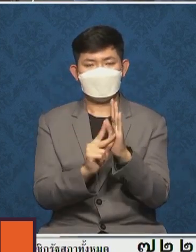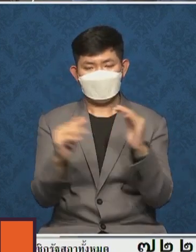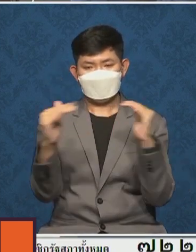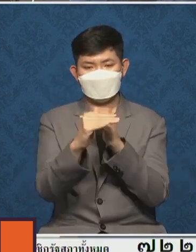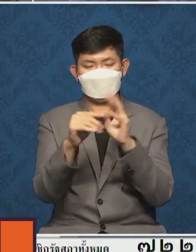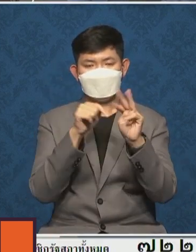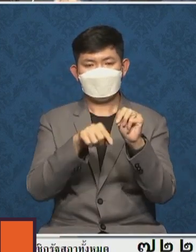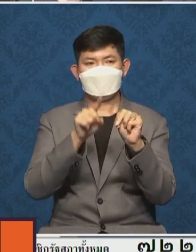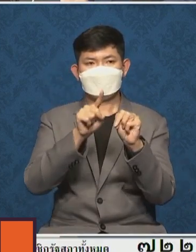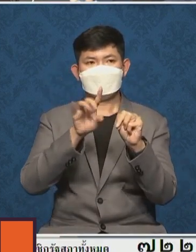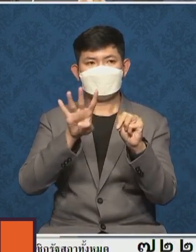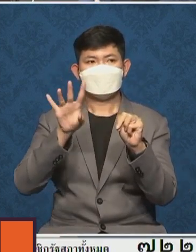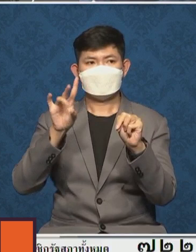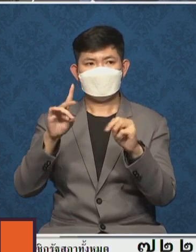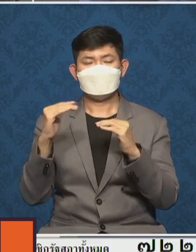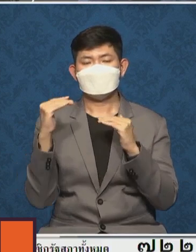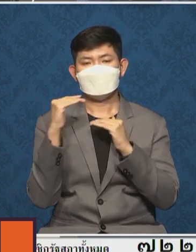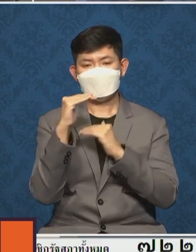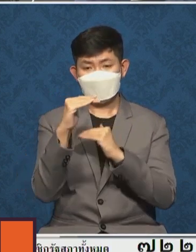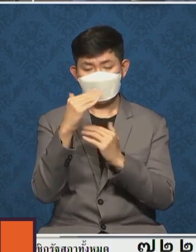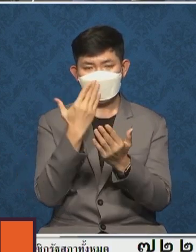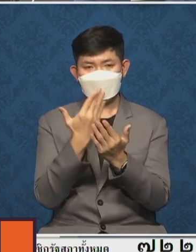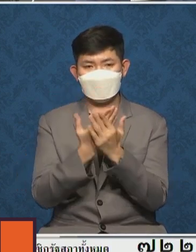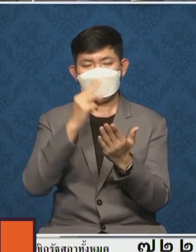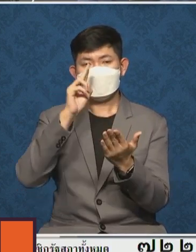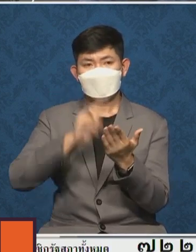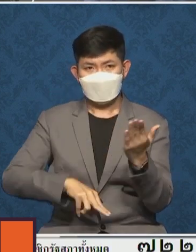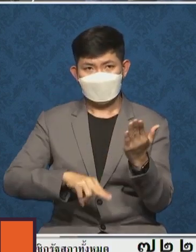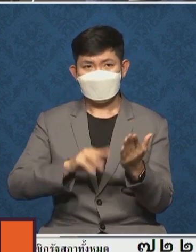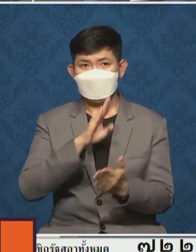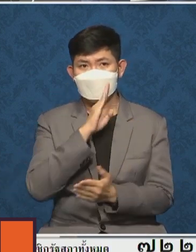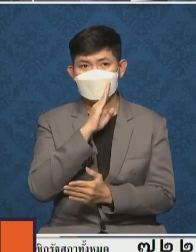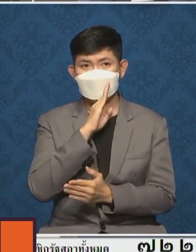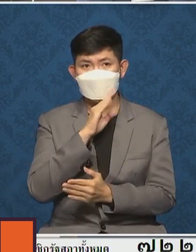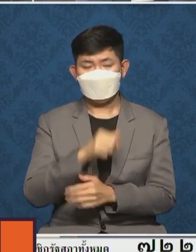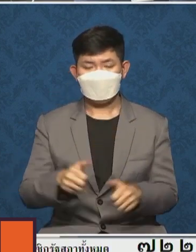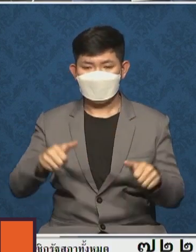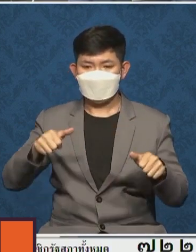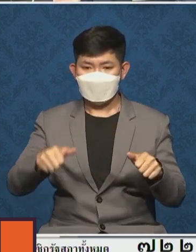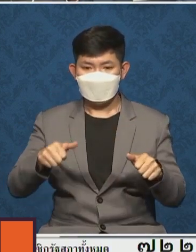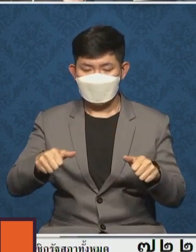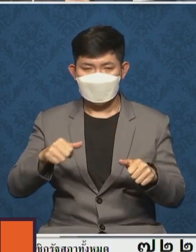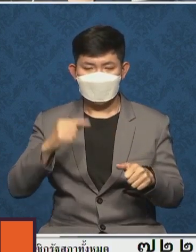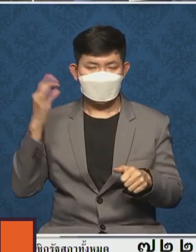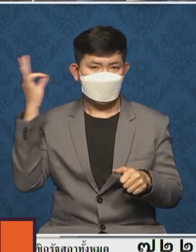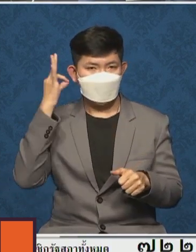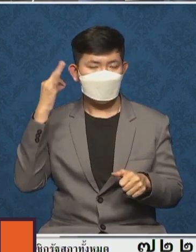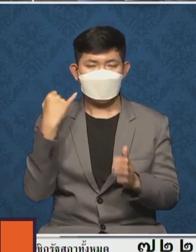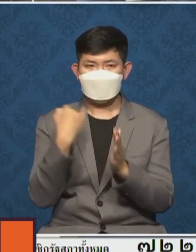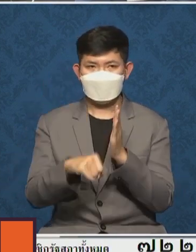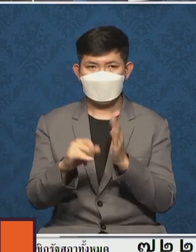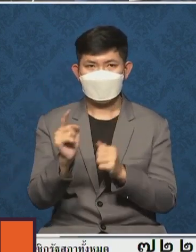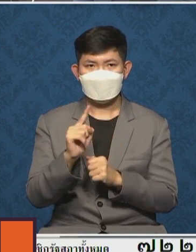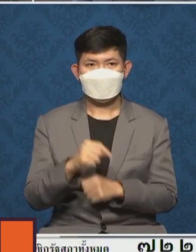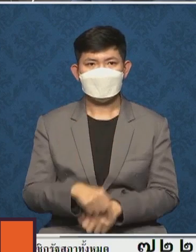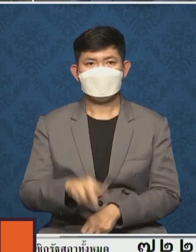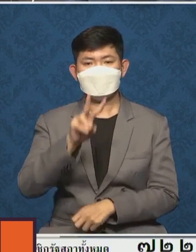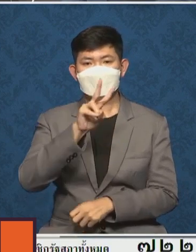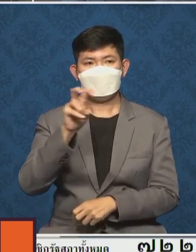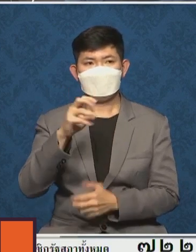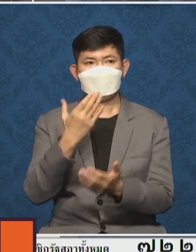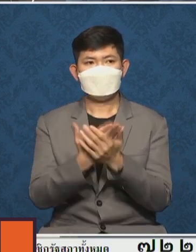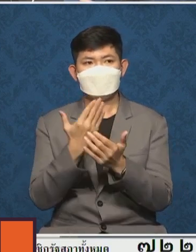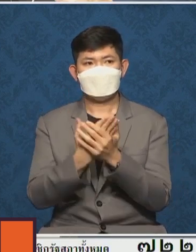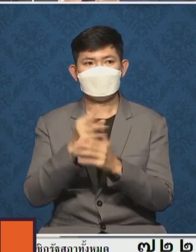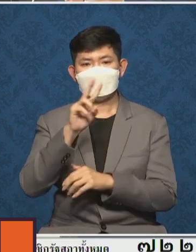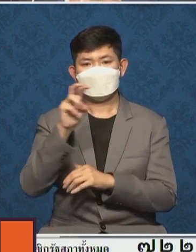147ครับมีการกำหนดโทษปรับในกรณีที่ใช้สัญญาณเสียงไม่ถูกกับชนิดของรถไว้สูงสุดที่200บาทไม่เกิน200บา